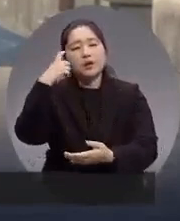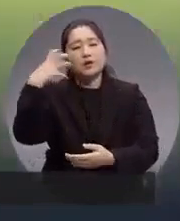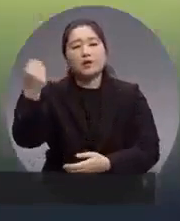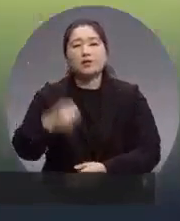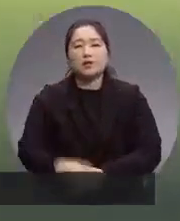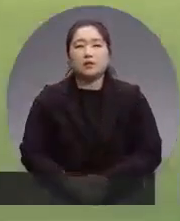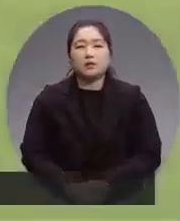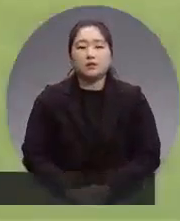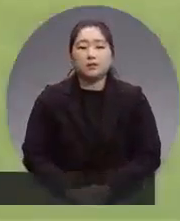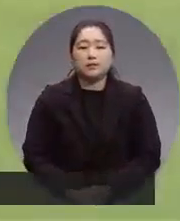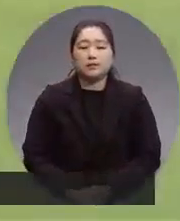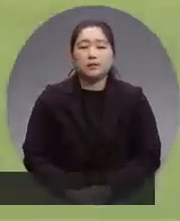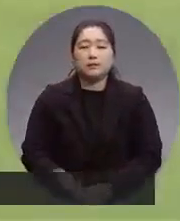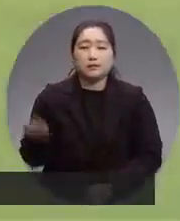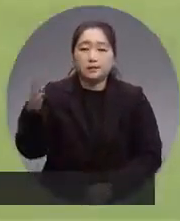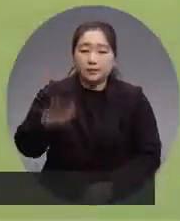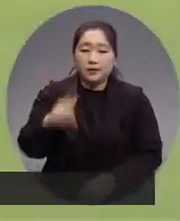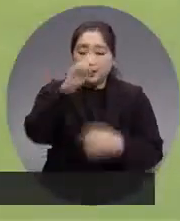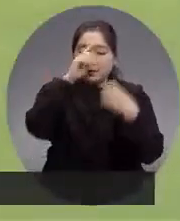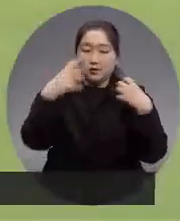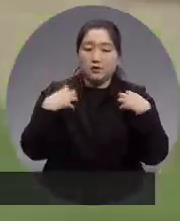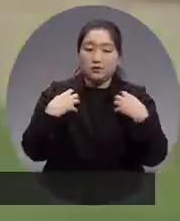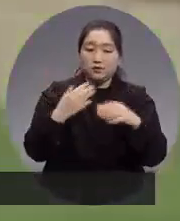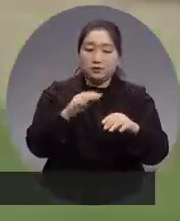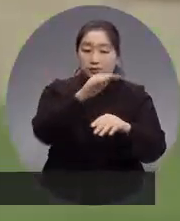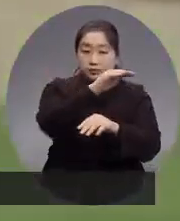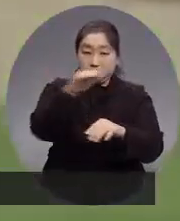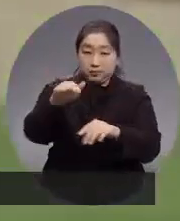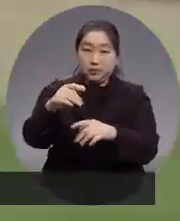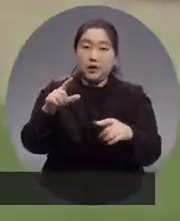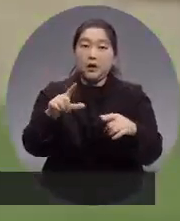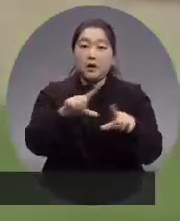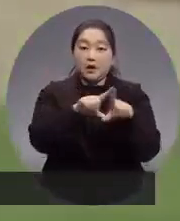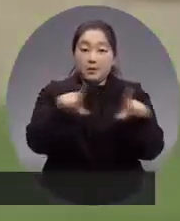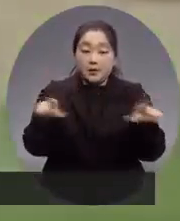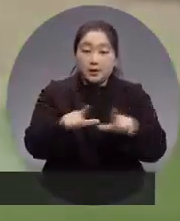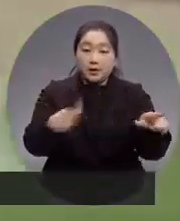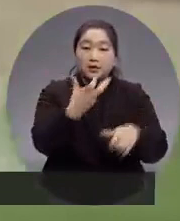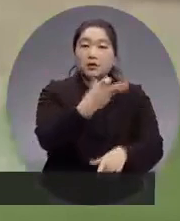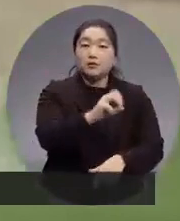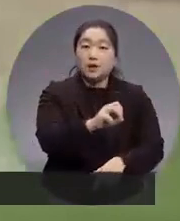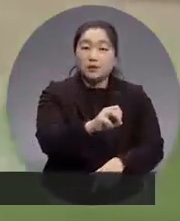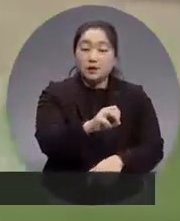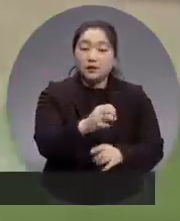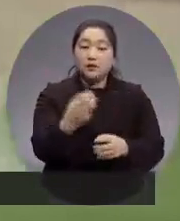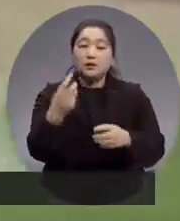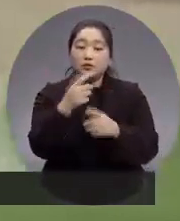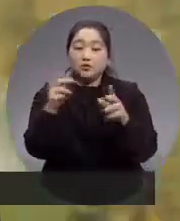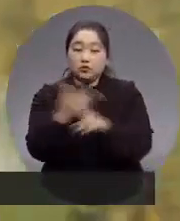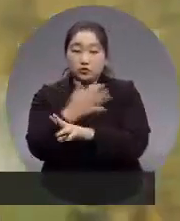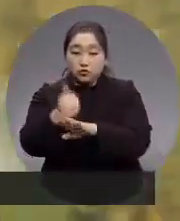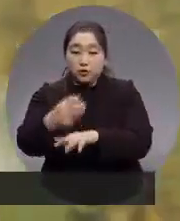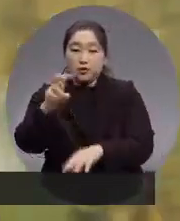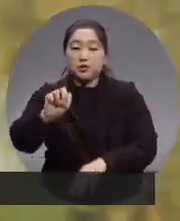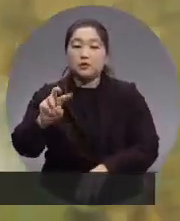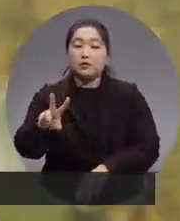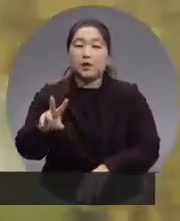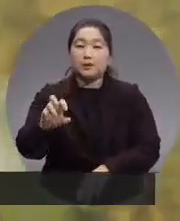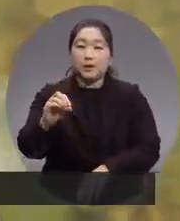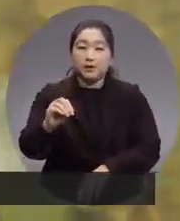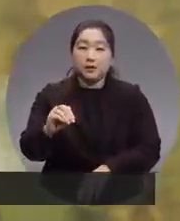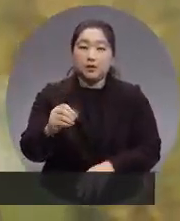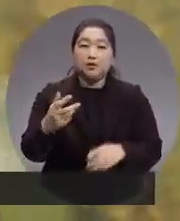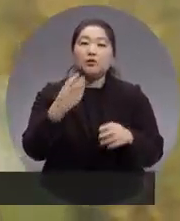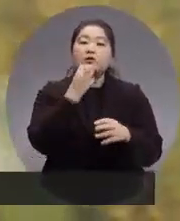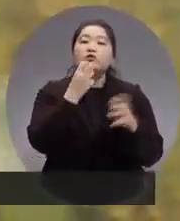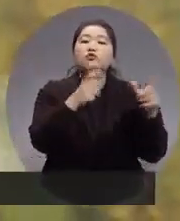있습니다. 그러나 정부가 상한선으로 정한 평일 18만 8천 원과 주말 24만 7천 원은 수도권 골프장의